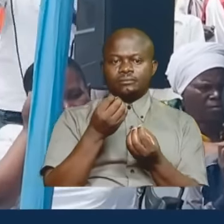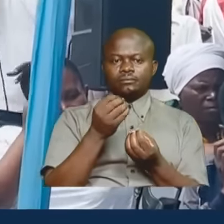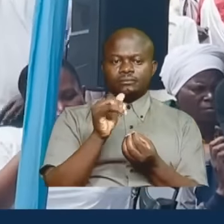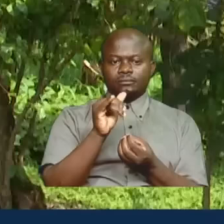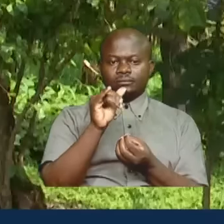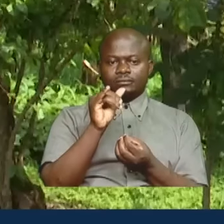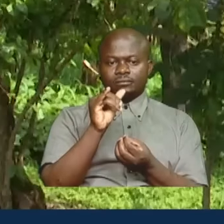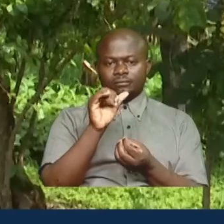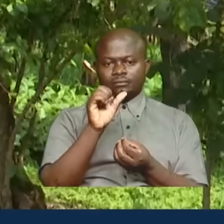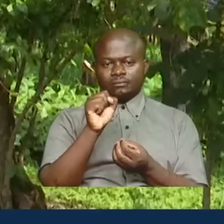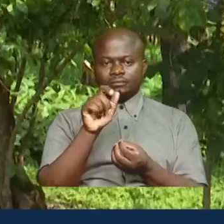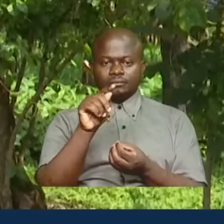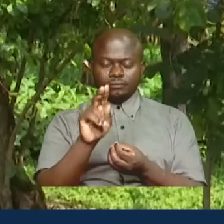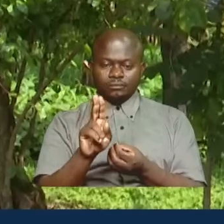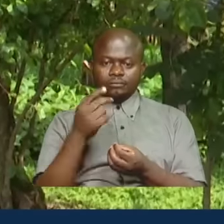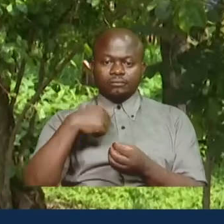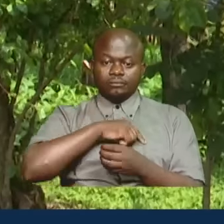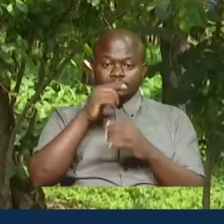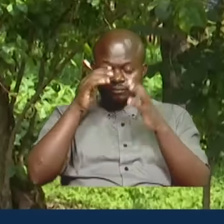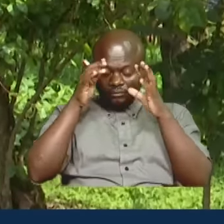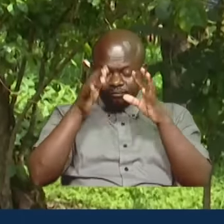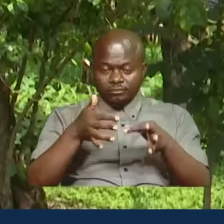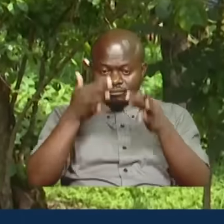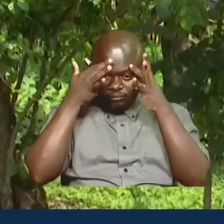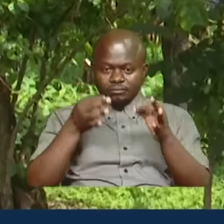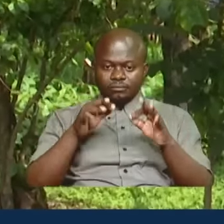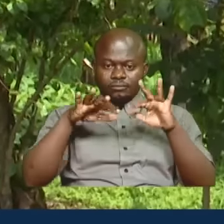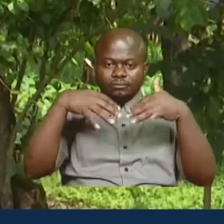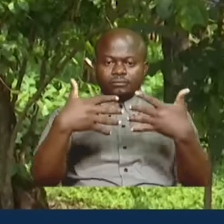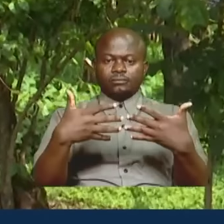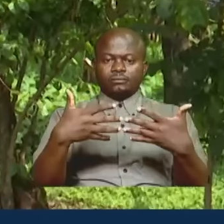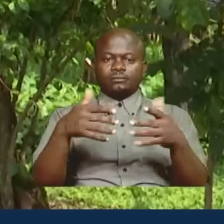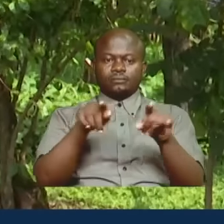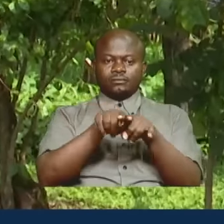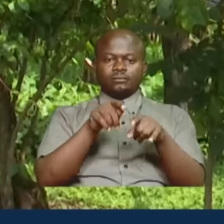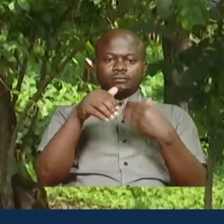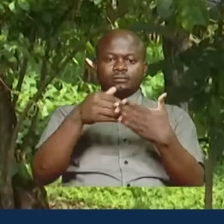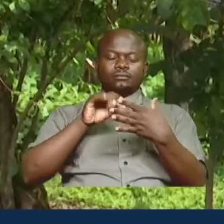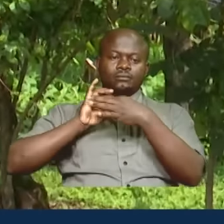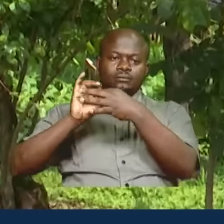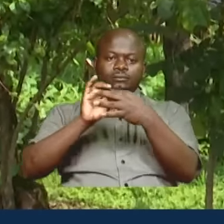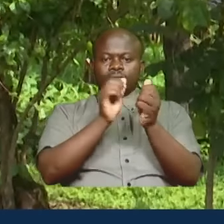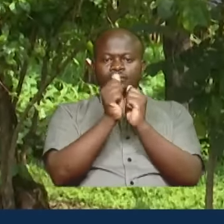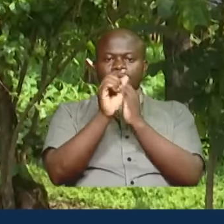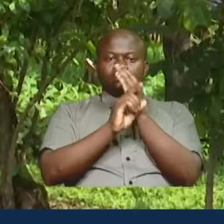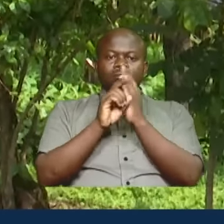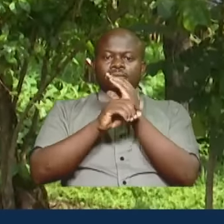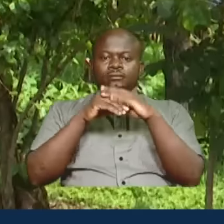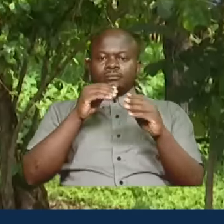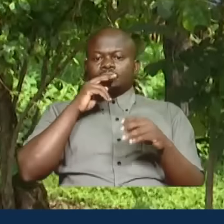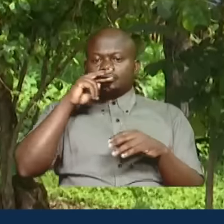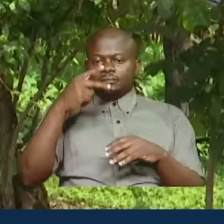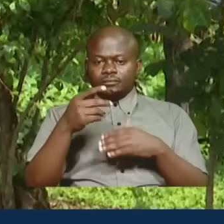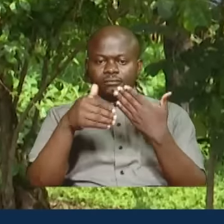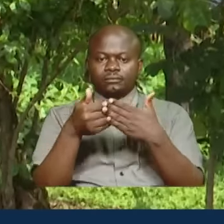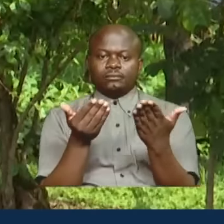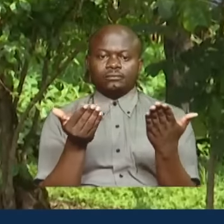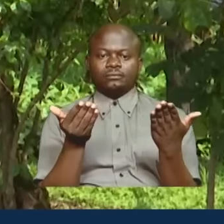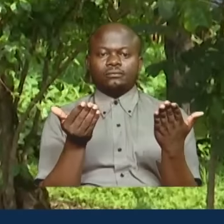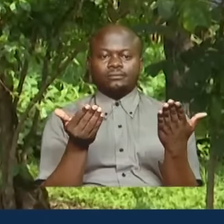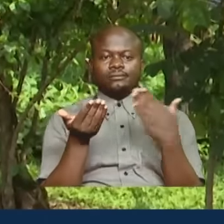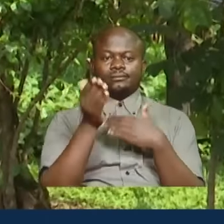umuryango Kurama. Duhitamo uburyo nk'isoko Kurama twafatanya n'akarere mu gusubiza